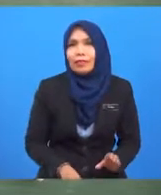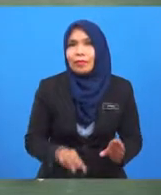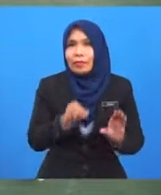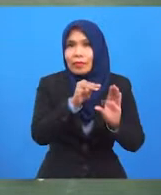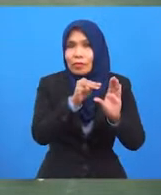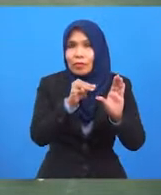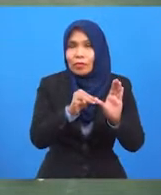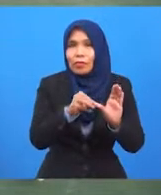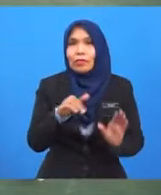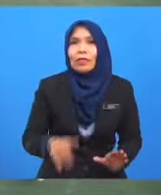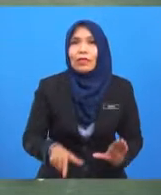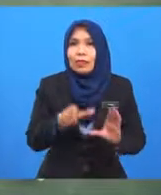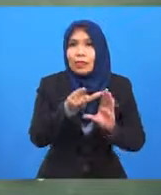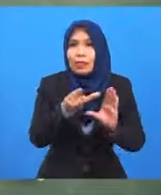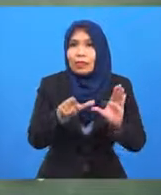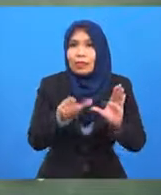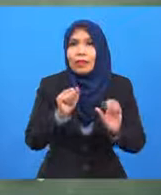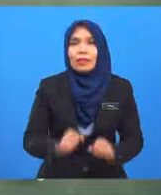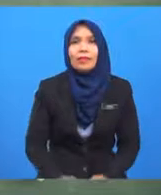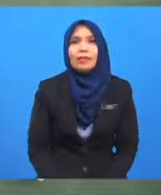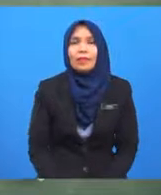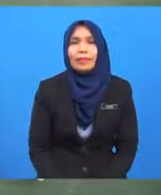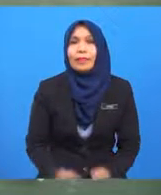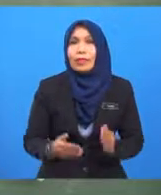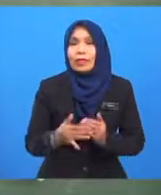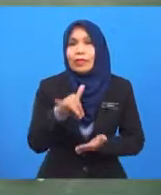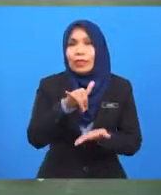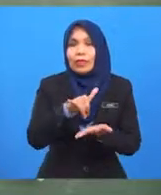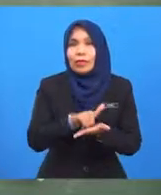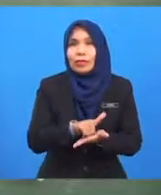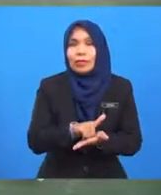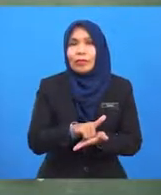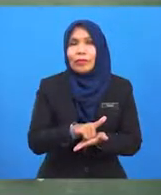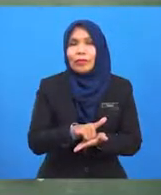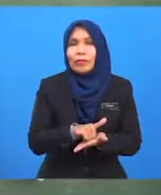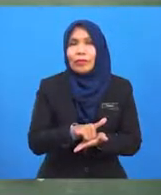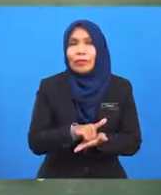lebih landai. Oleh itu, daya yang